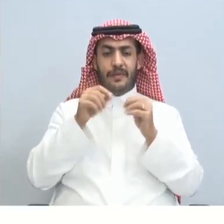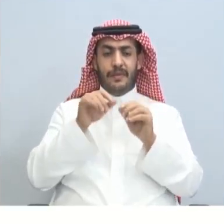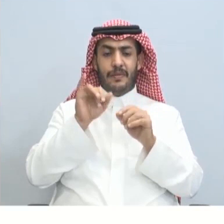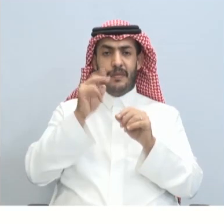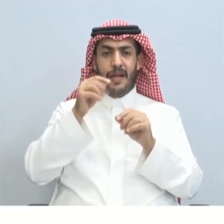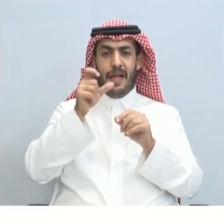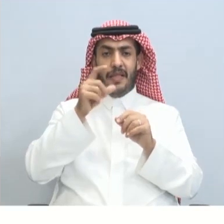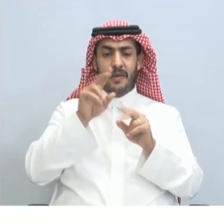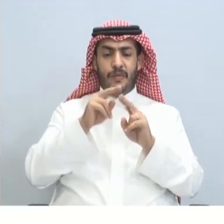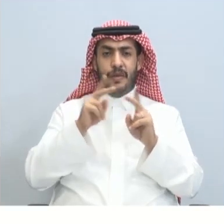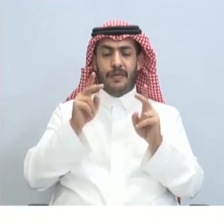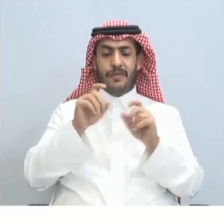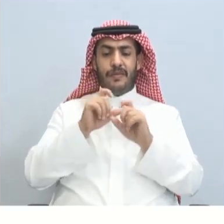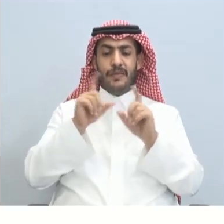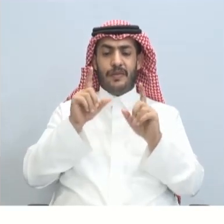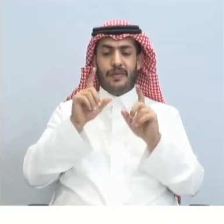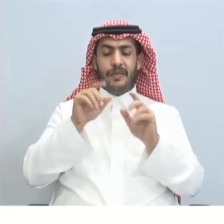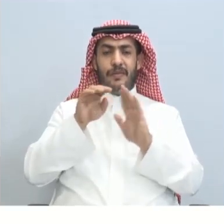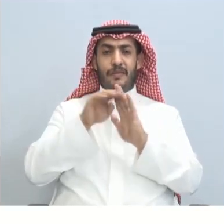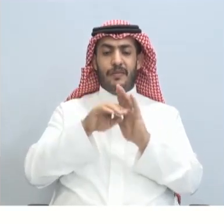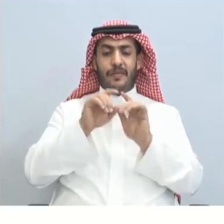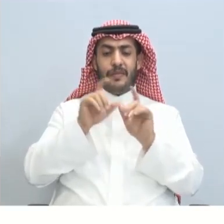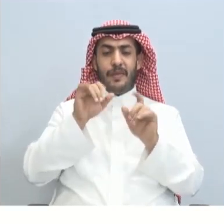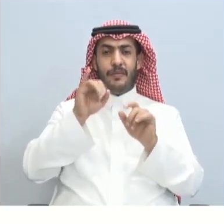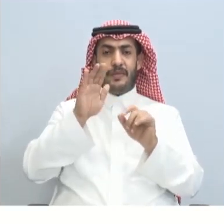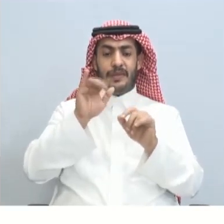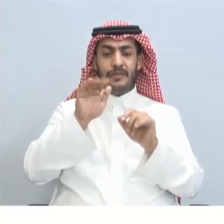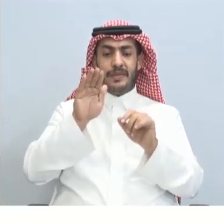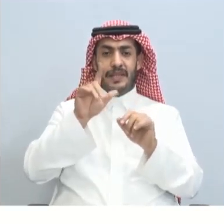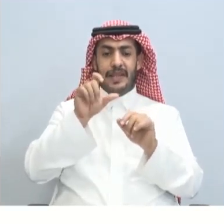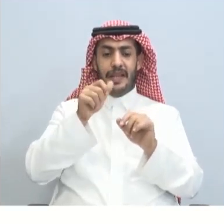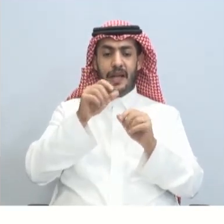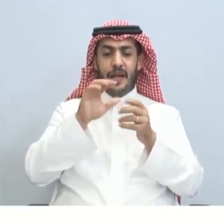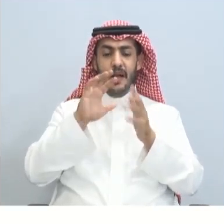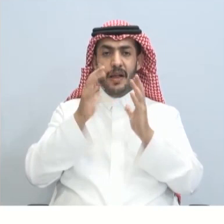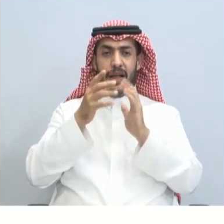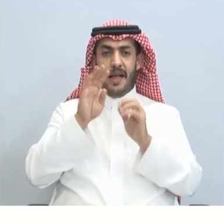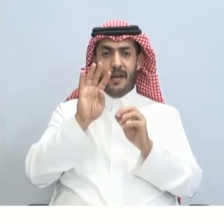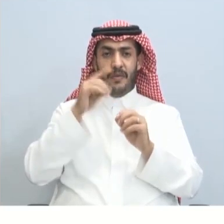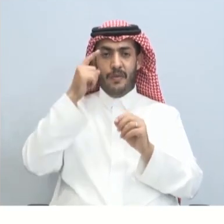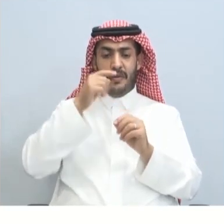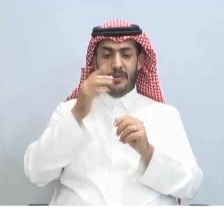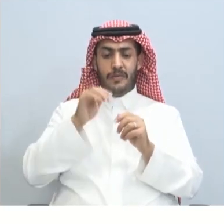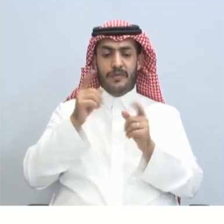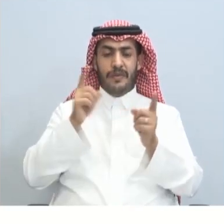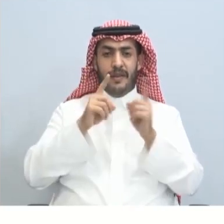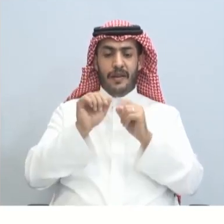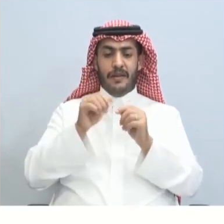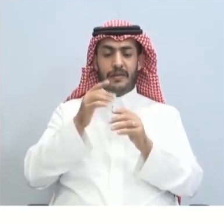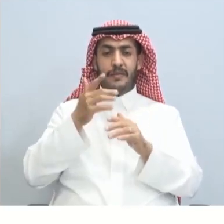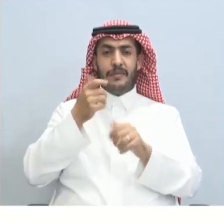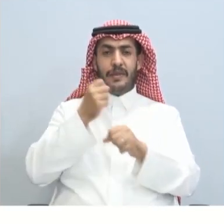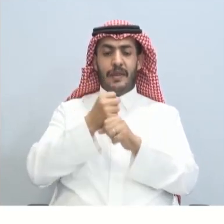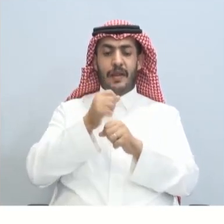المعادن المختلفه توضح وتوضح مجسم السليكا الرباعي الاوجه وتناقش وتناقش